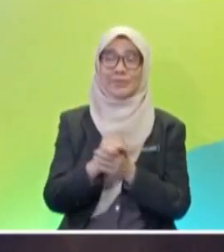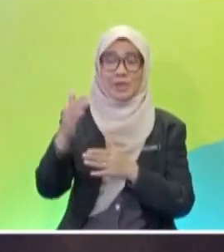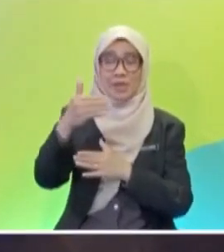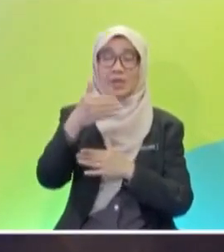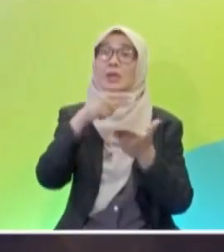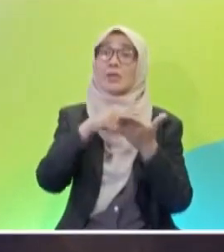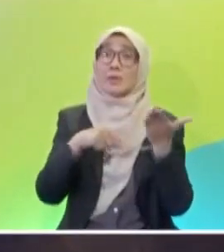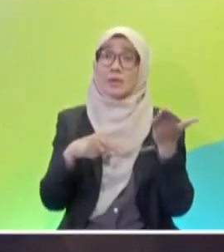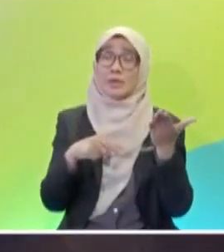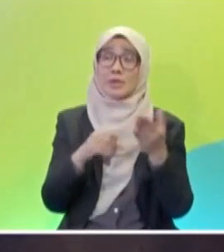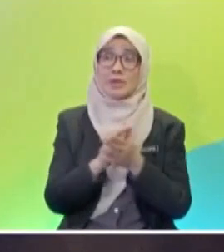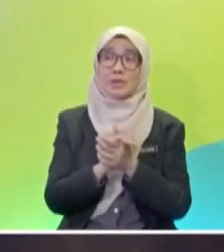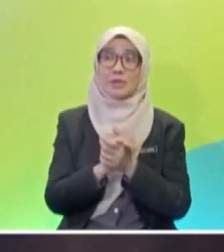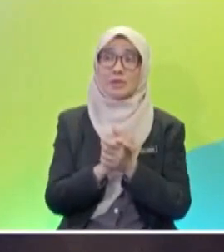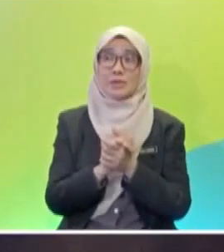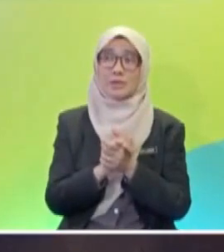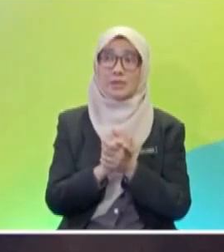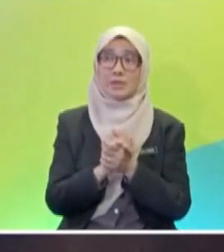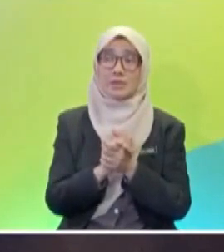sekarang oke